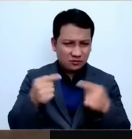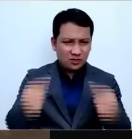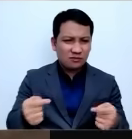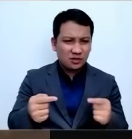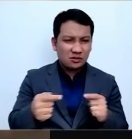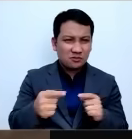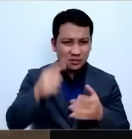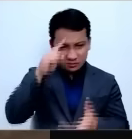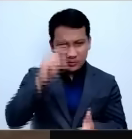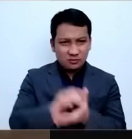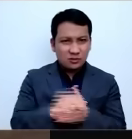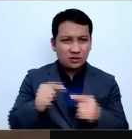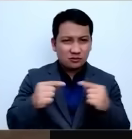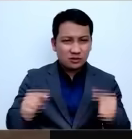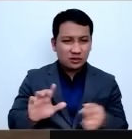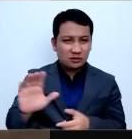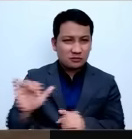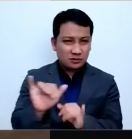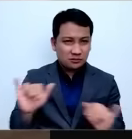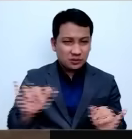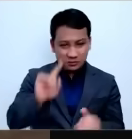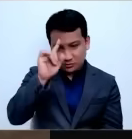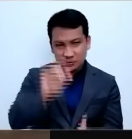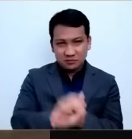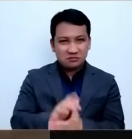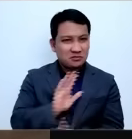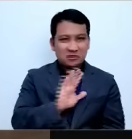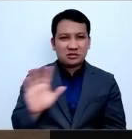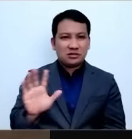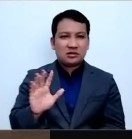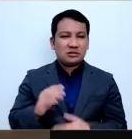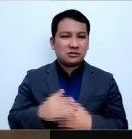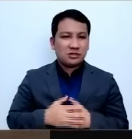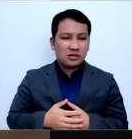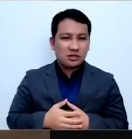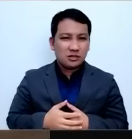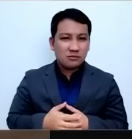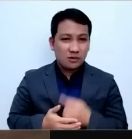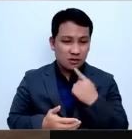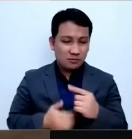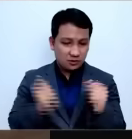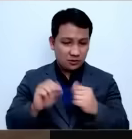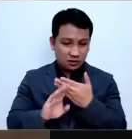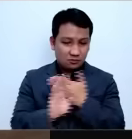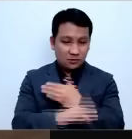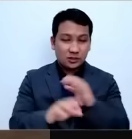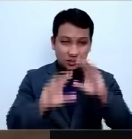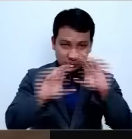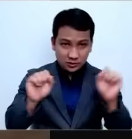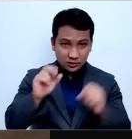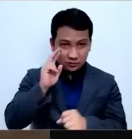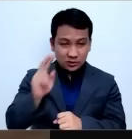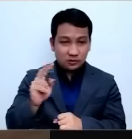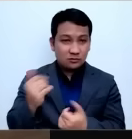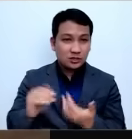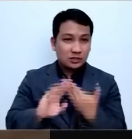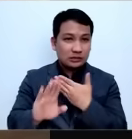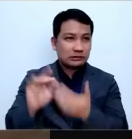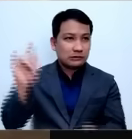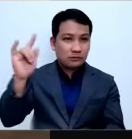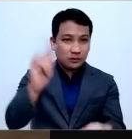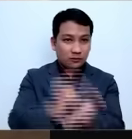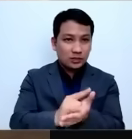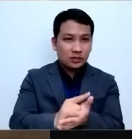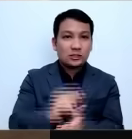ng paglaban niya sa mga prinsipyo niya at hindi naman daw siya na menersonal. Inaasahan na makakabalik si Pangulong Bongbong Marcos dyan sa Maynila